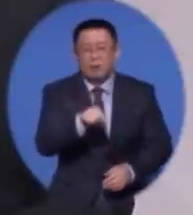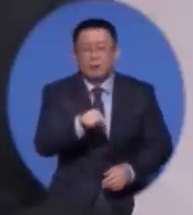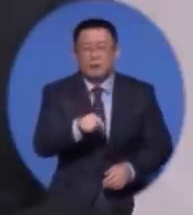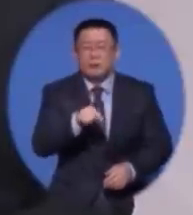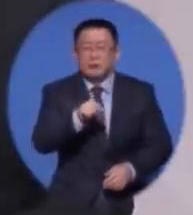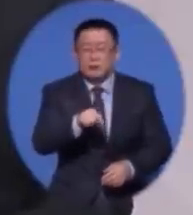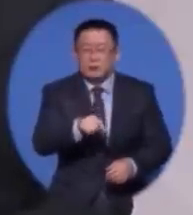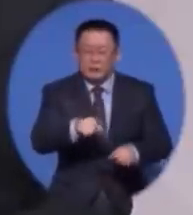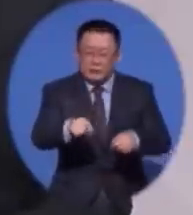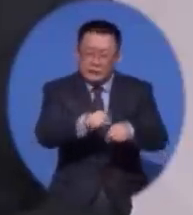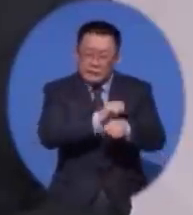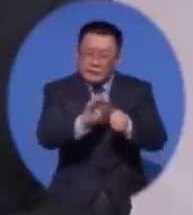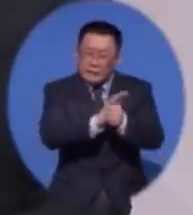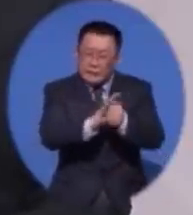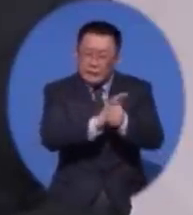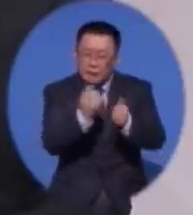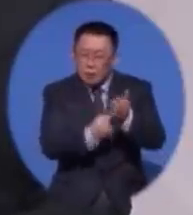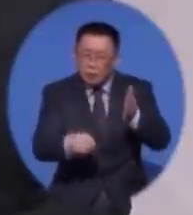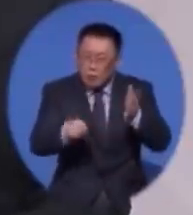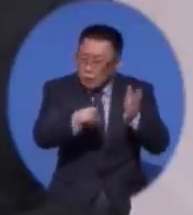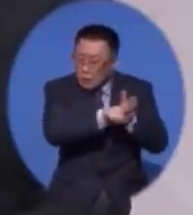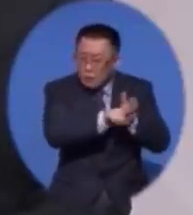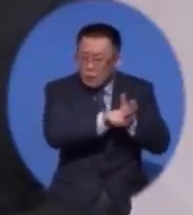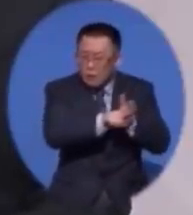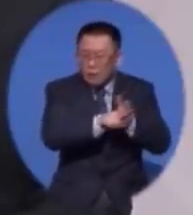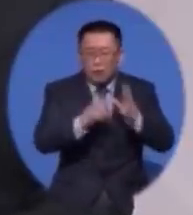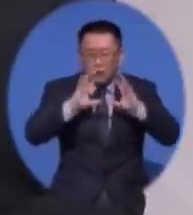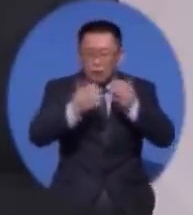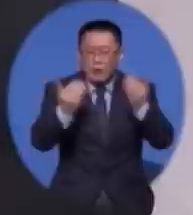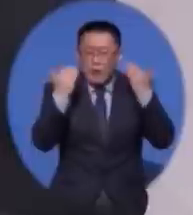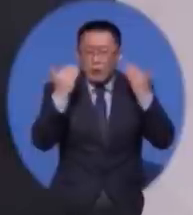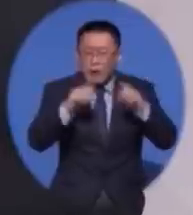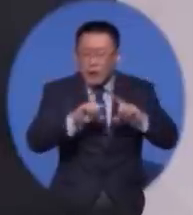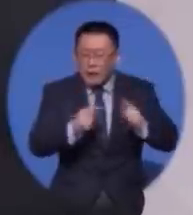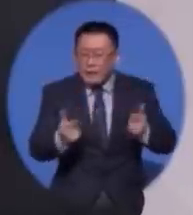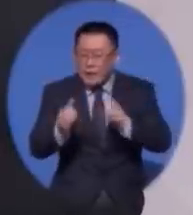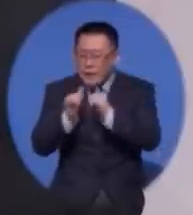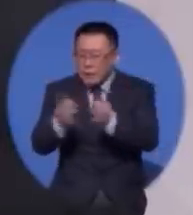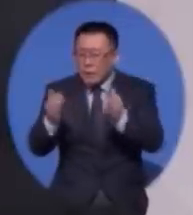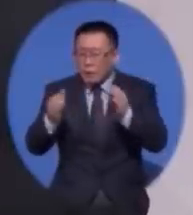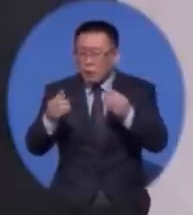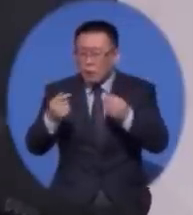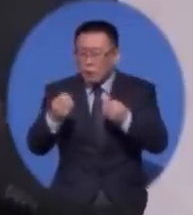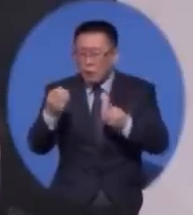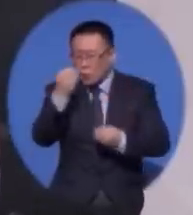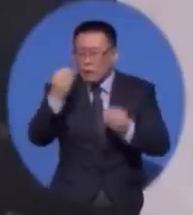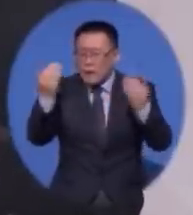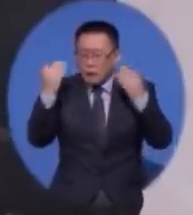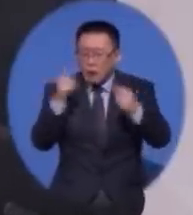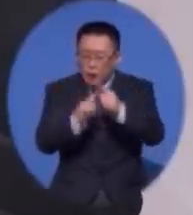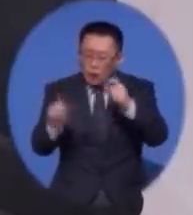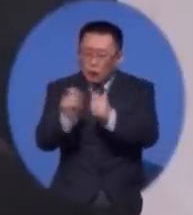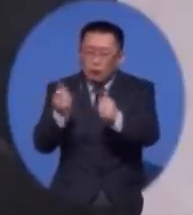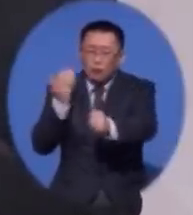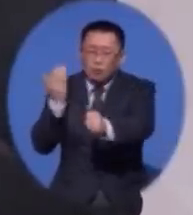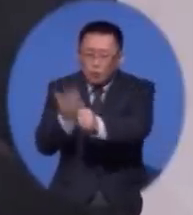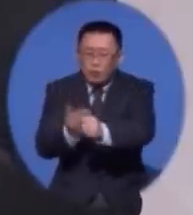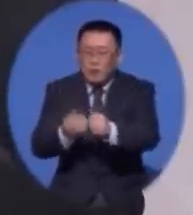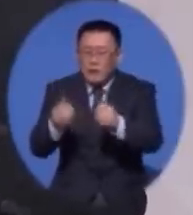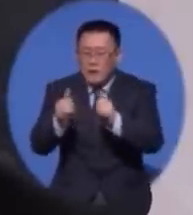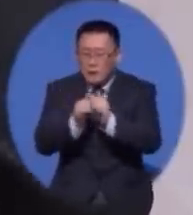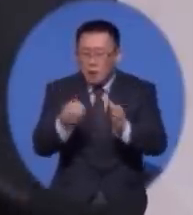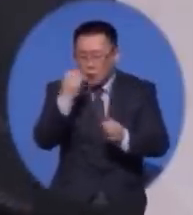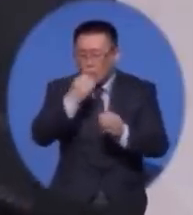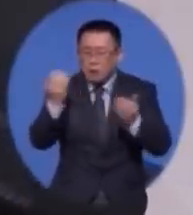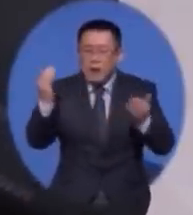원에 달하고 있는데요. 차라리 그런 특혜를 위한 교육 국제학교가 아니라 일반 고등학교한테 그것을 더 줘서 일반